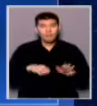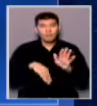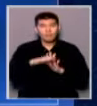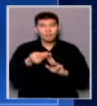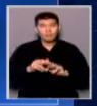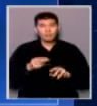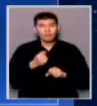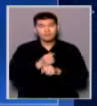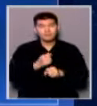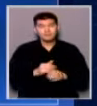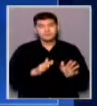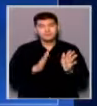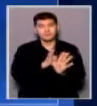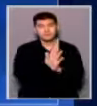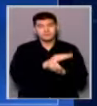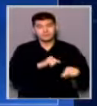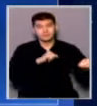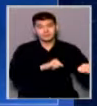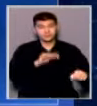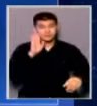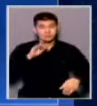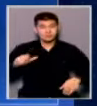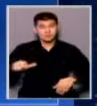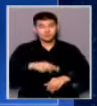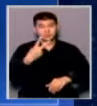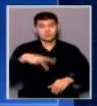восстановлению экосистемы бассейна трансграничной реки Урал на